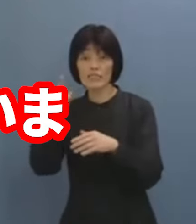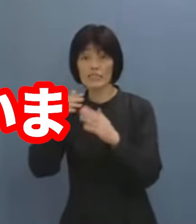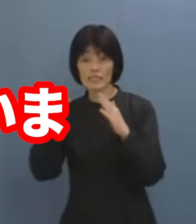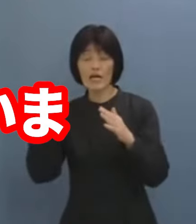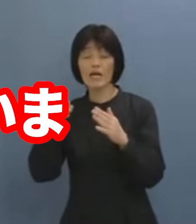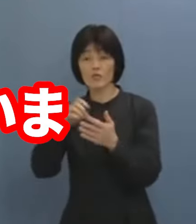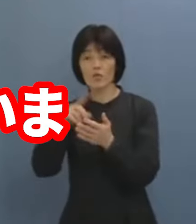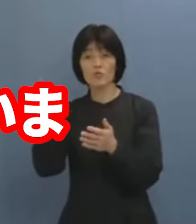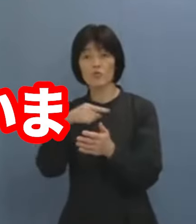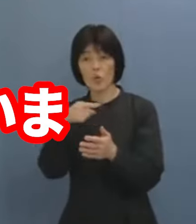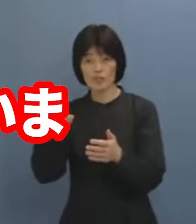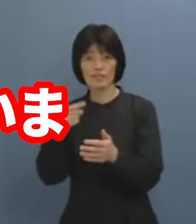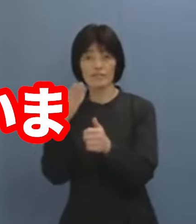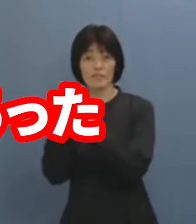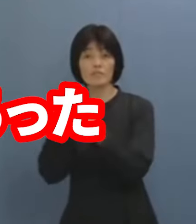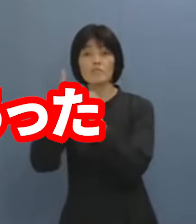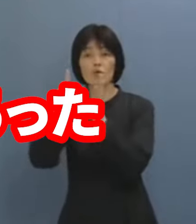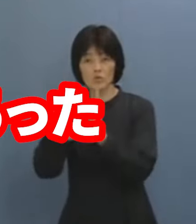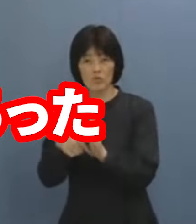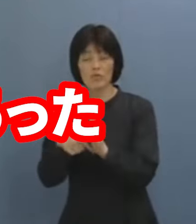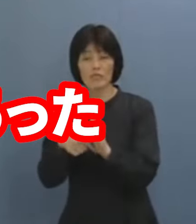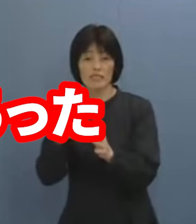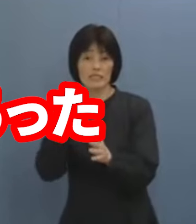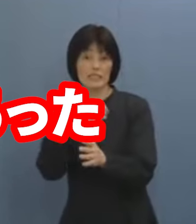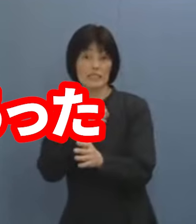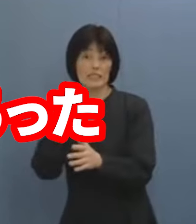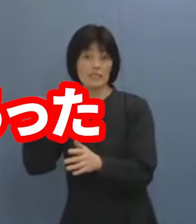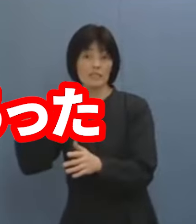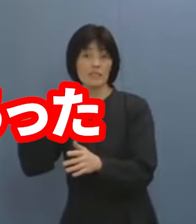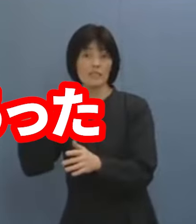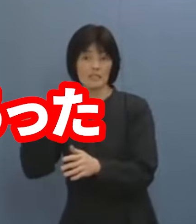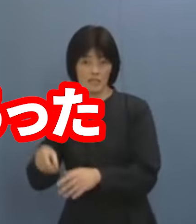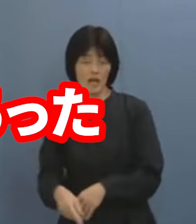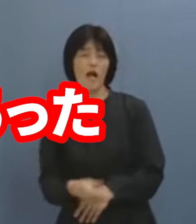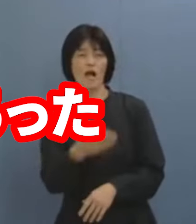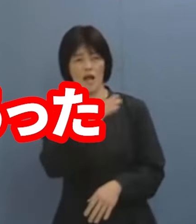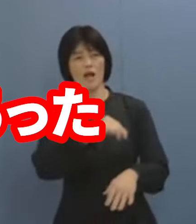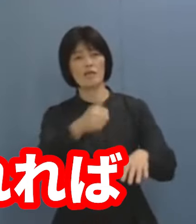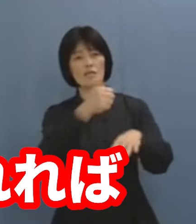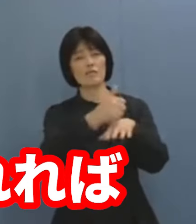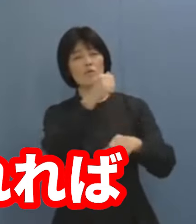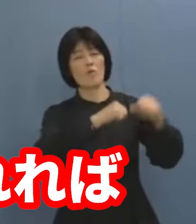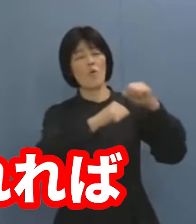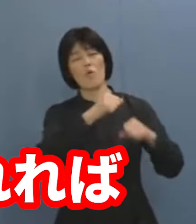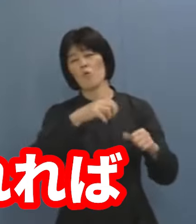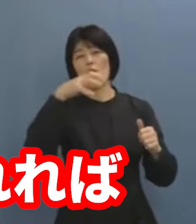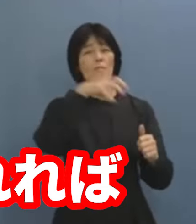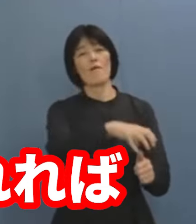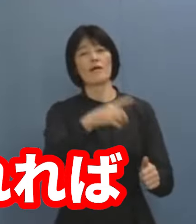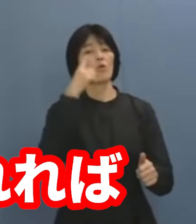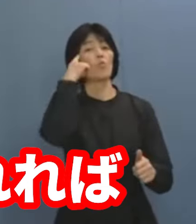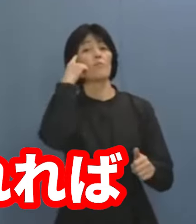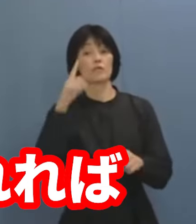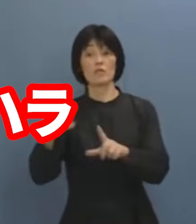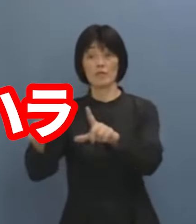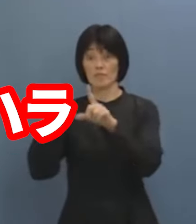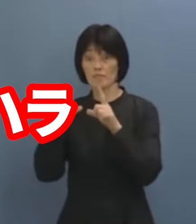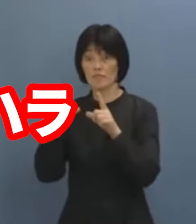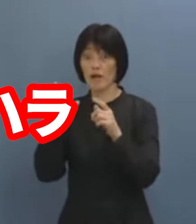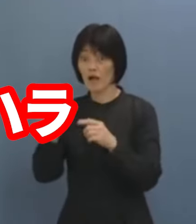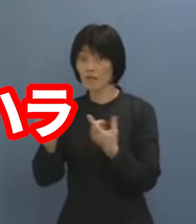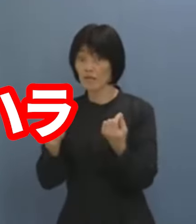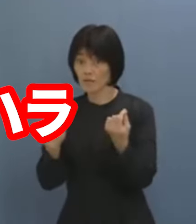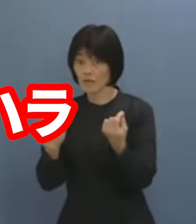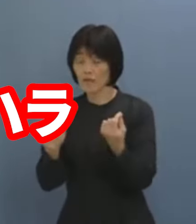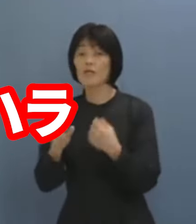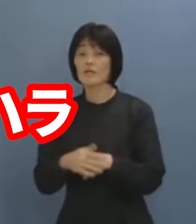ているとこれはパワハラだと思いますというふうに、まあ、委員からの発言も複数あったと思いますけれども、それでパワハラと認定されればその段